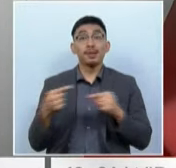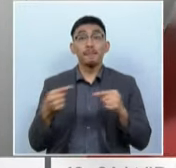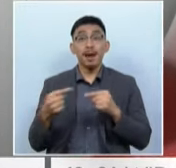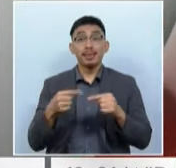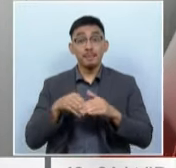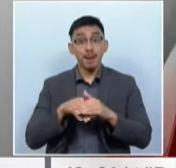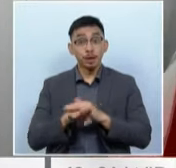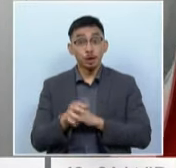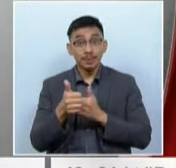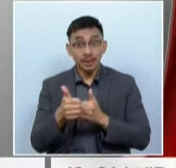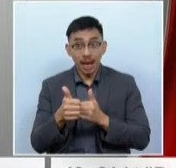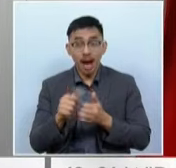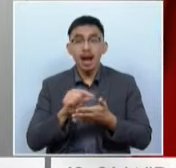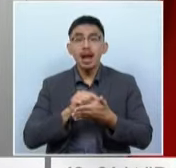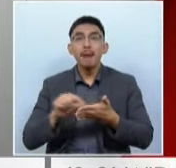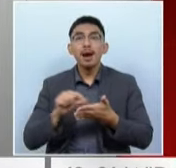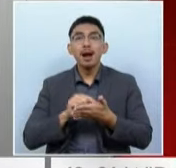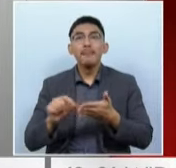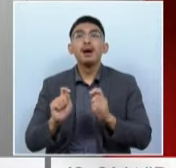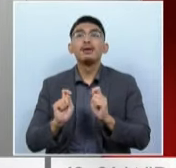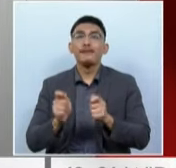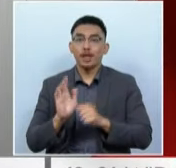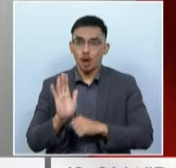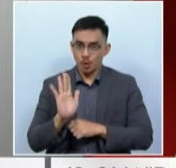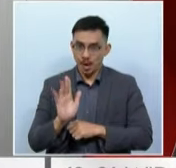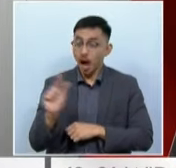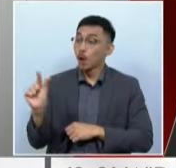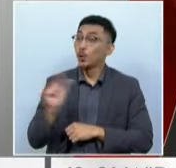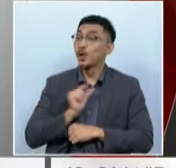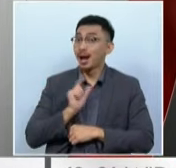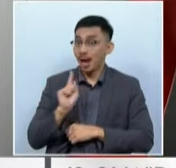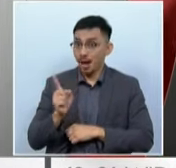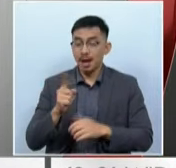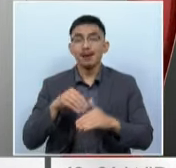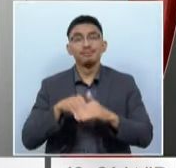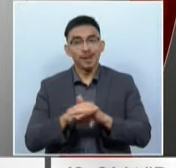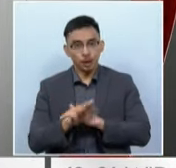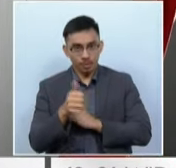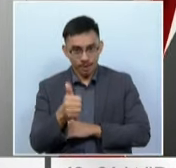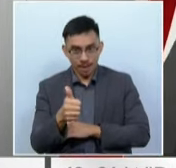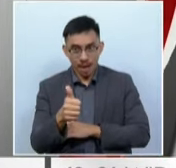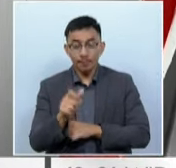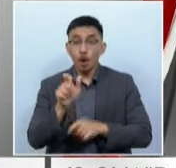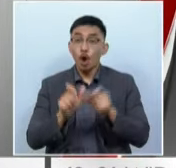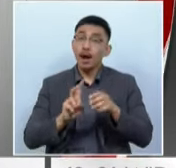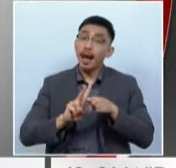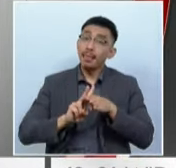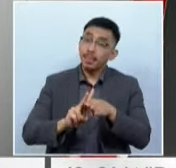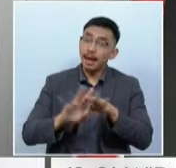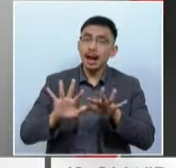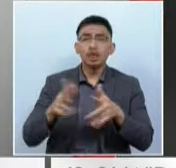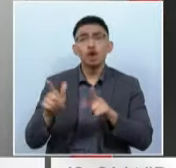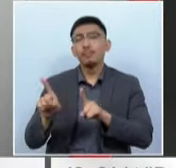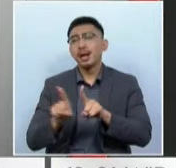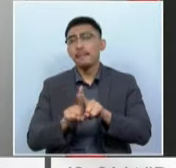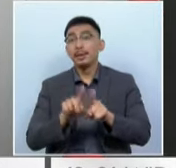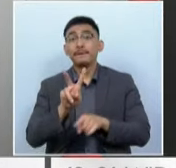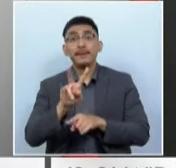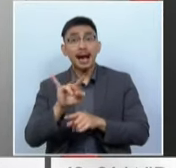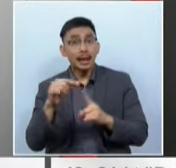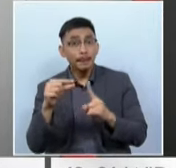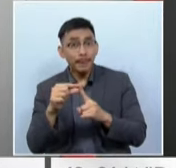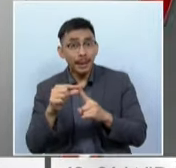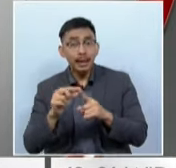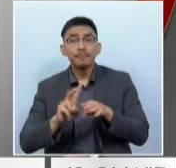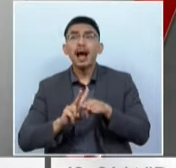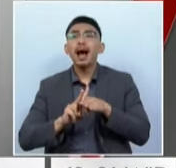terdaftar dan memiliki undangan debak untuk pengantar atau pendamping tamu VIP hanya diperbolehkan Mengantar ke